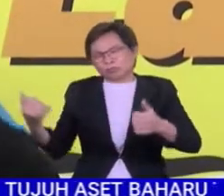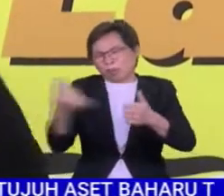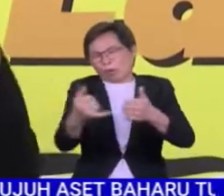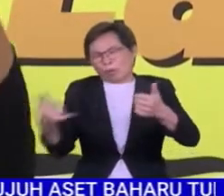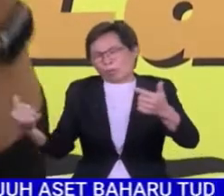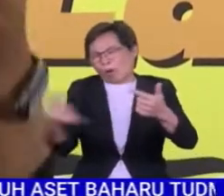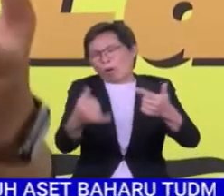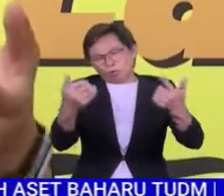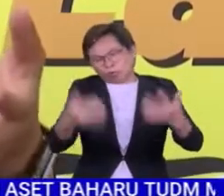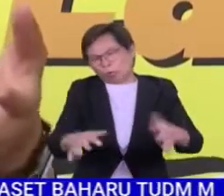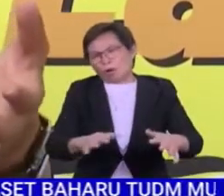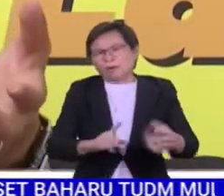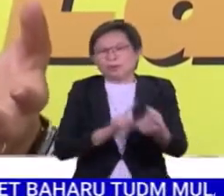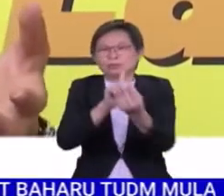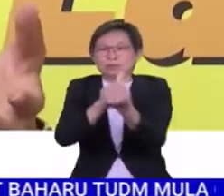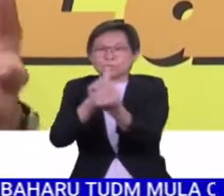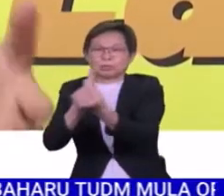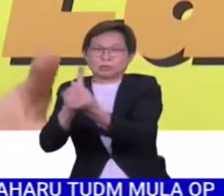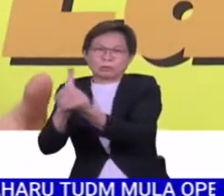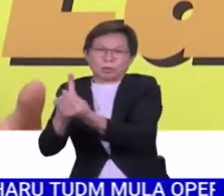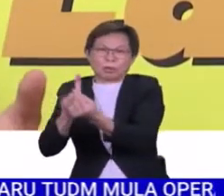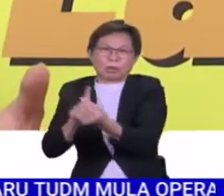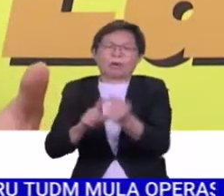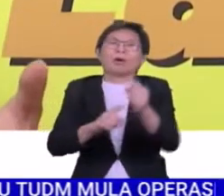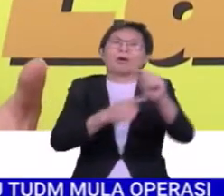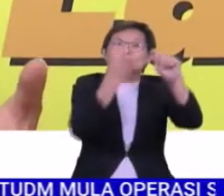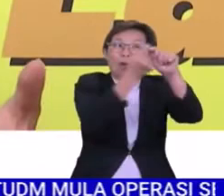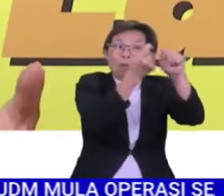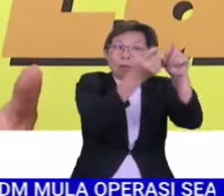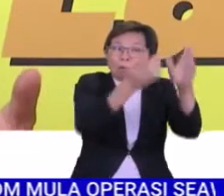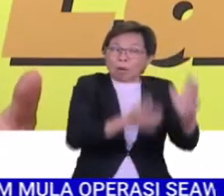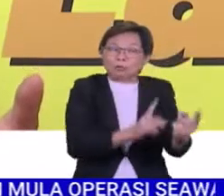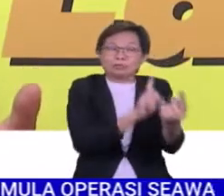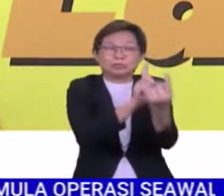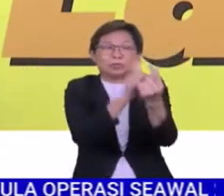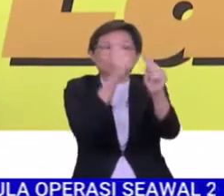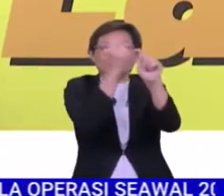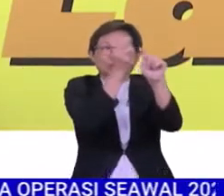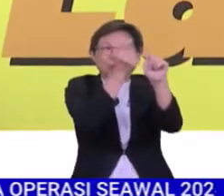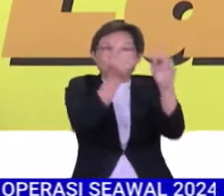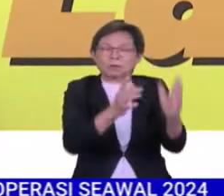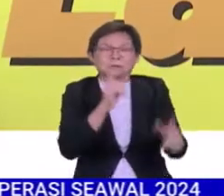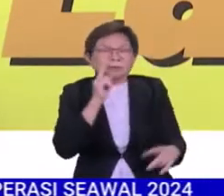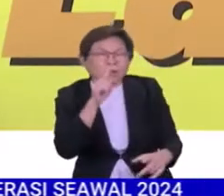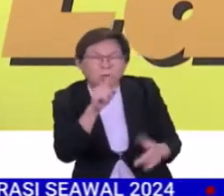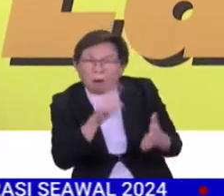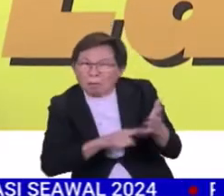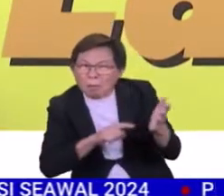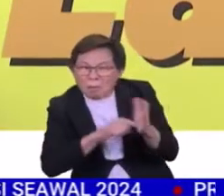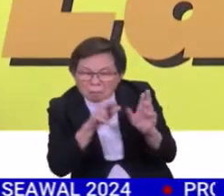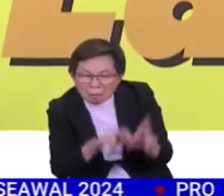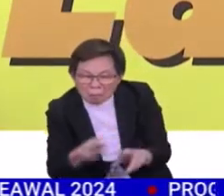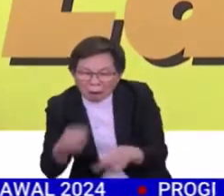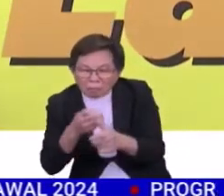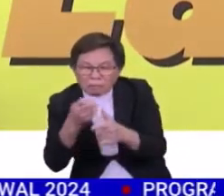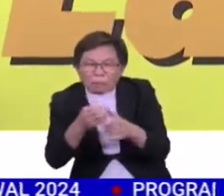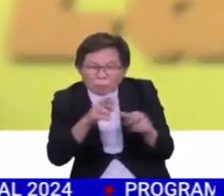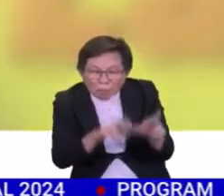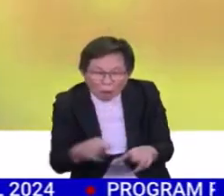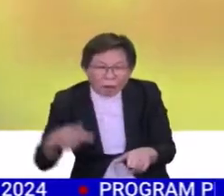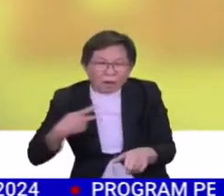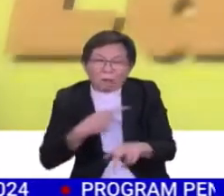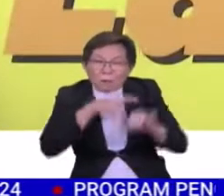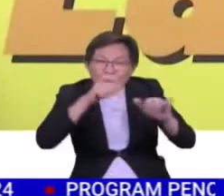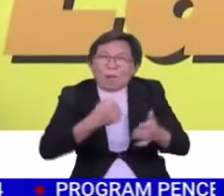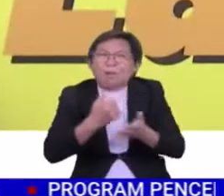dan juga jumpa dengan developer untuk tengoklah apa plan perancangan atau apa yang boleh kami